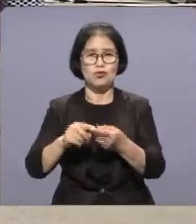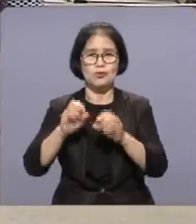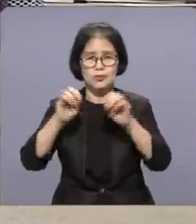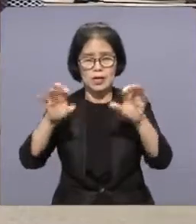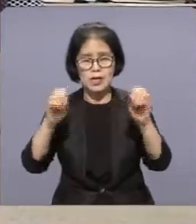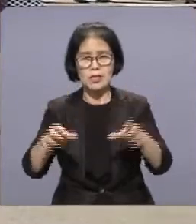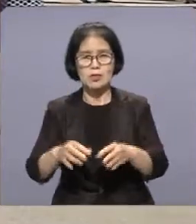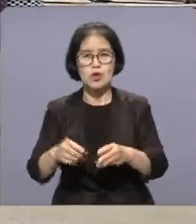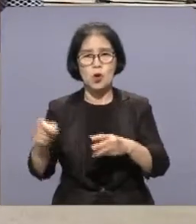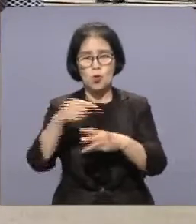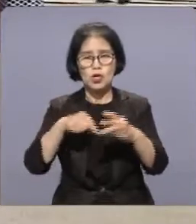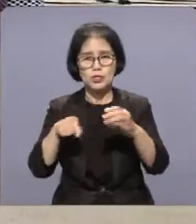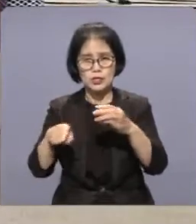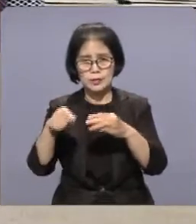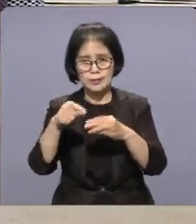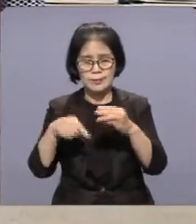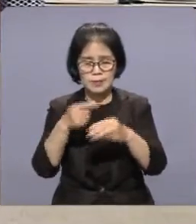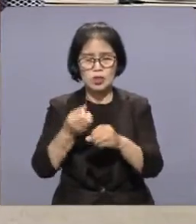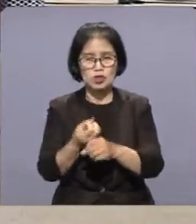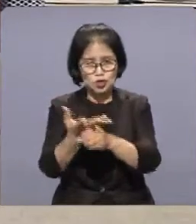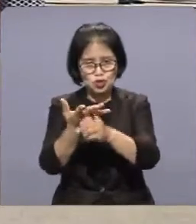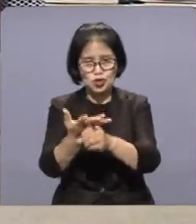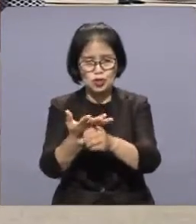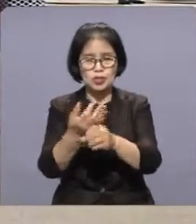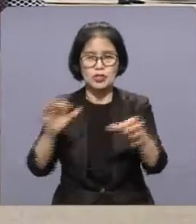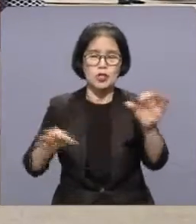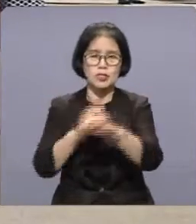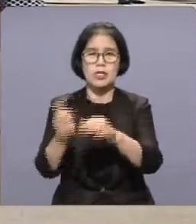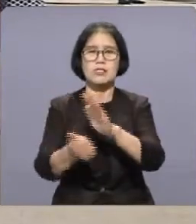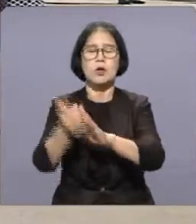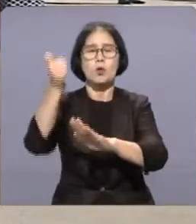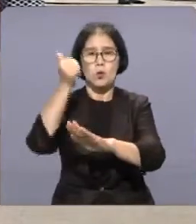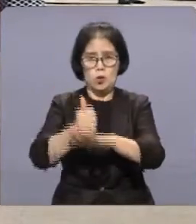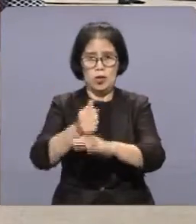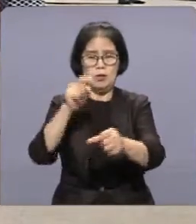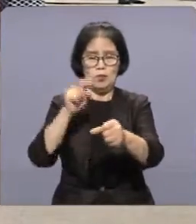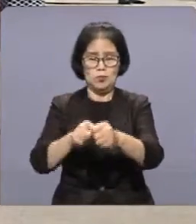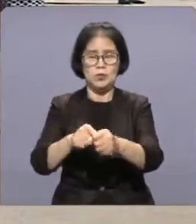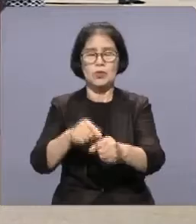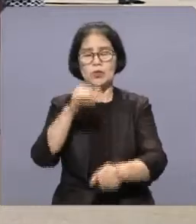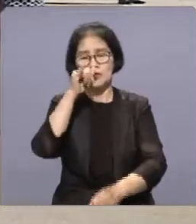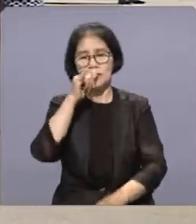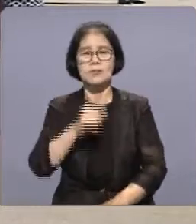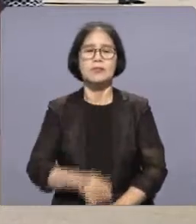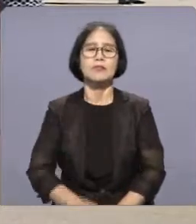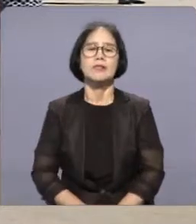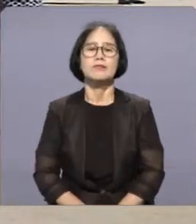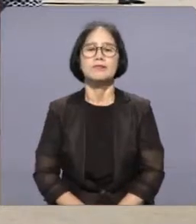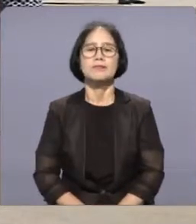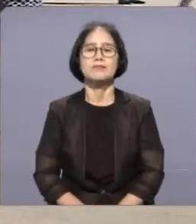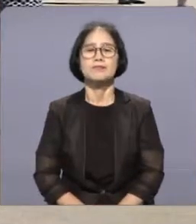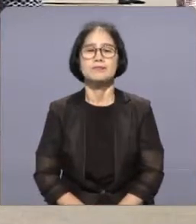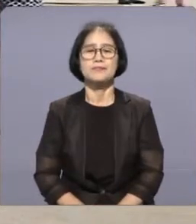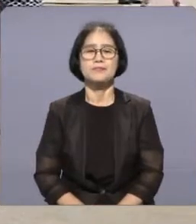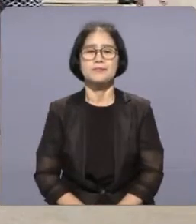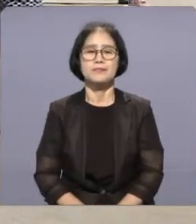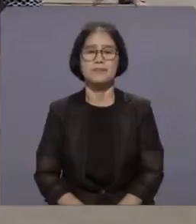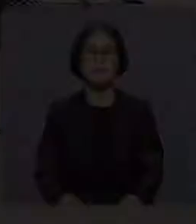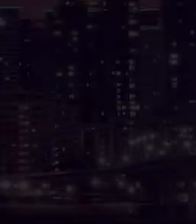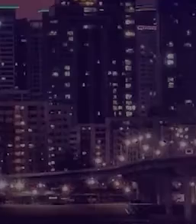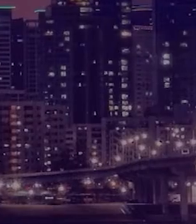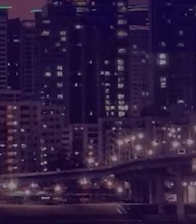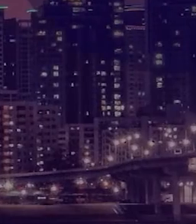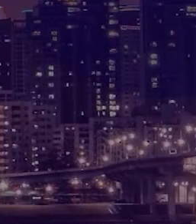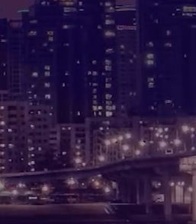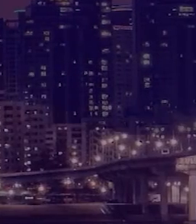원전 수출 등 경제 분야에서 성과를 내는 걸 목표로 하고 있습니다. 스페인 마드리드에서 OBS 뉴스 정철호입니다.